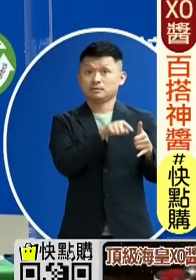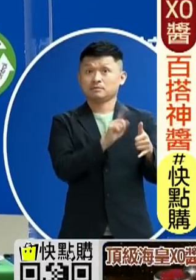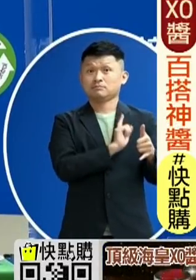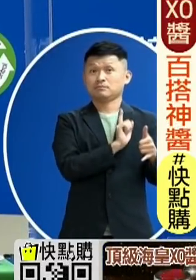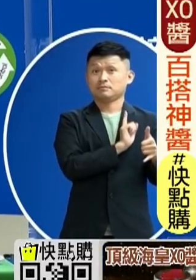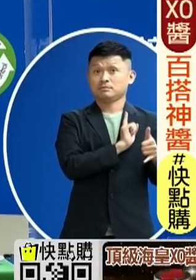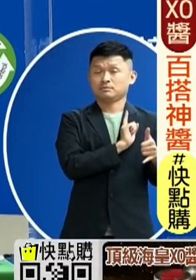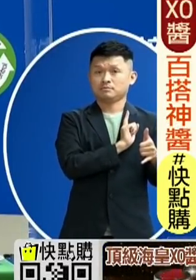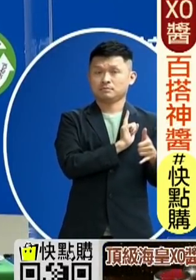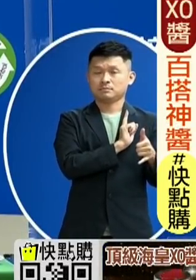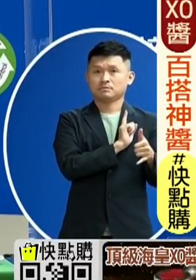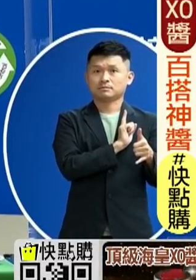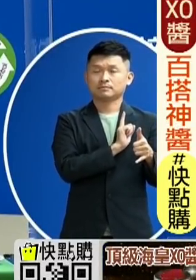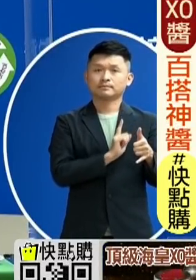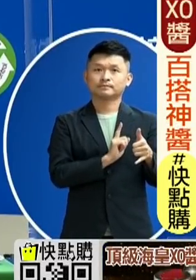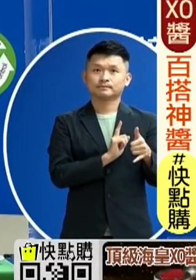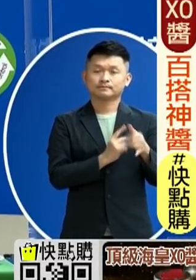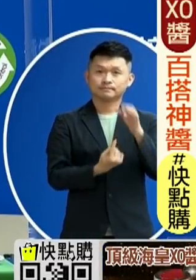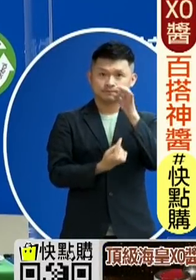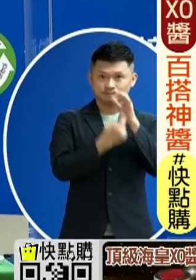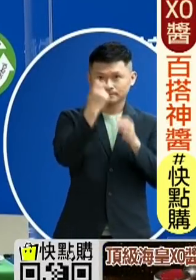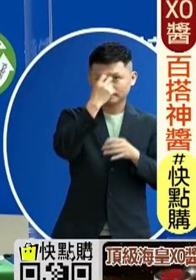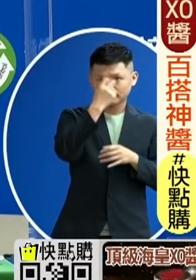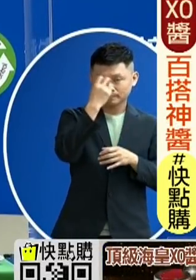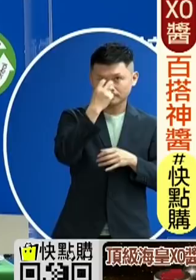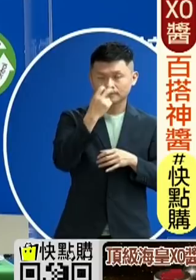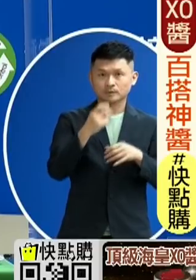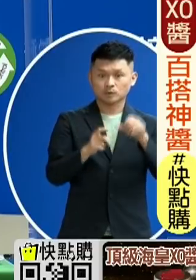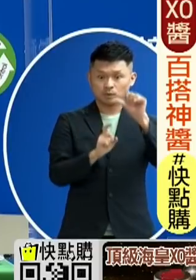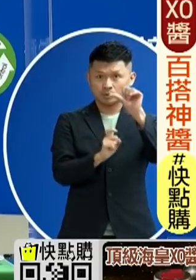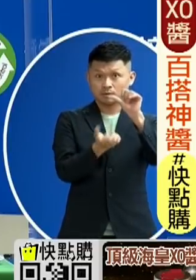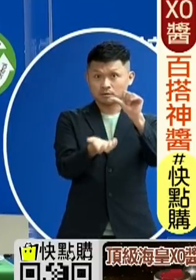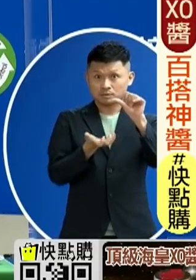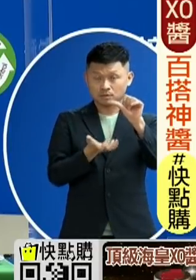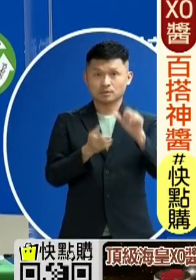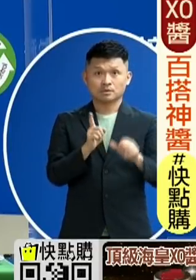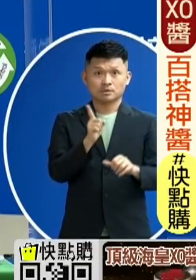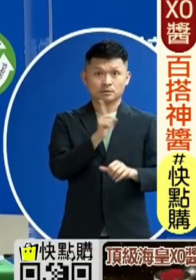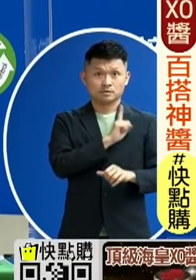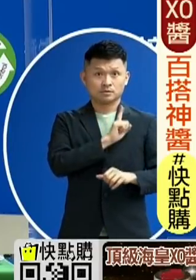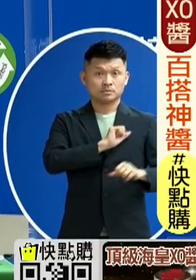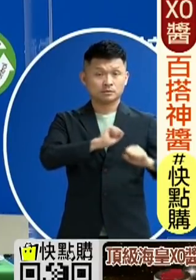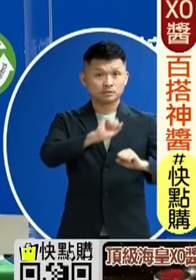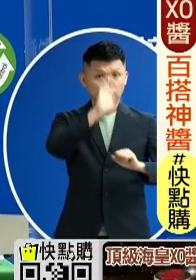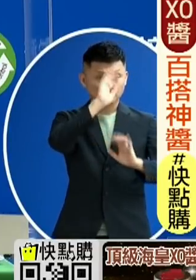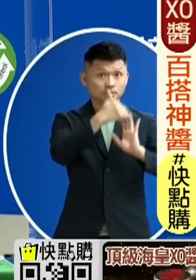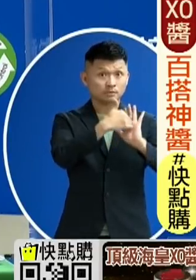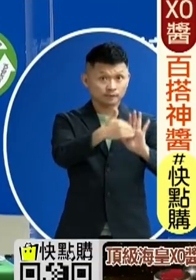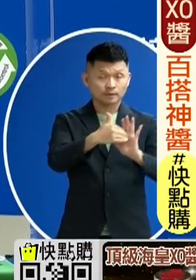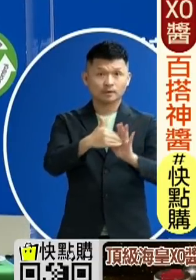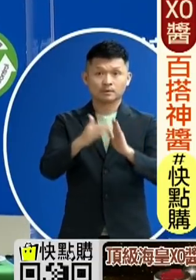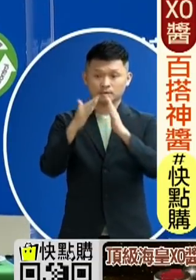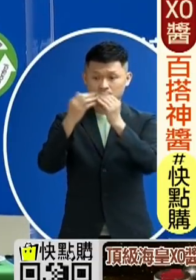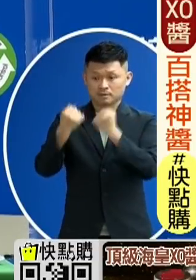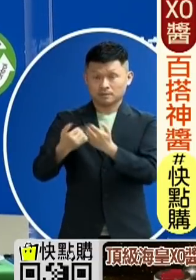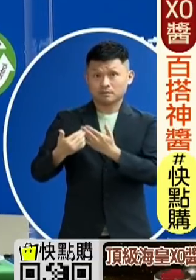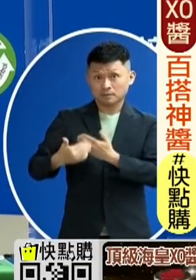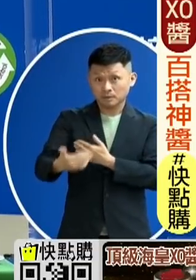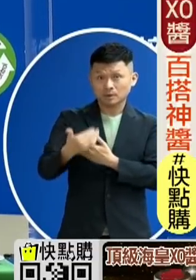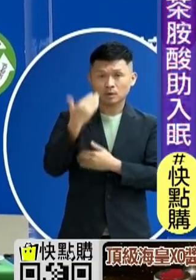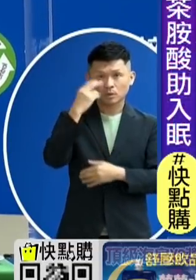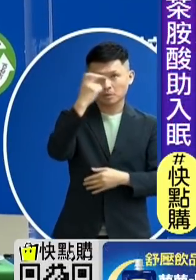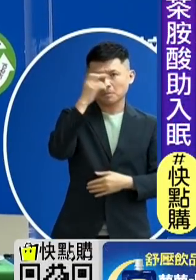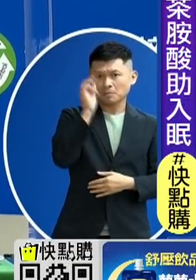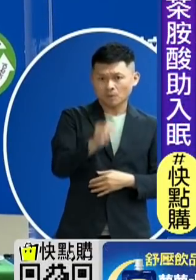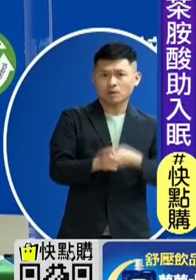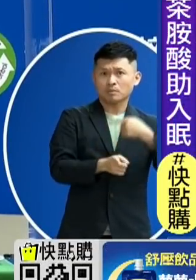这些国家来比？就是你动不动只会用一个对你有利的议题，然后来主导风向，都我们在关注这个啊，其他不